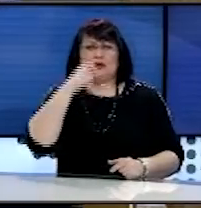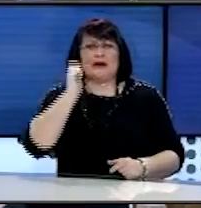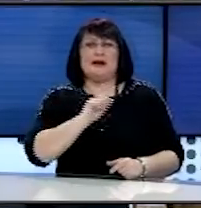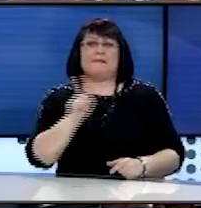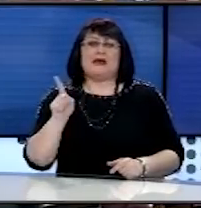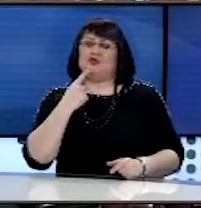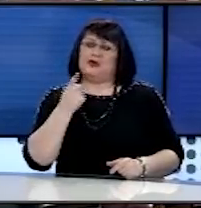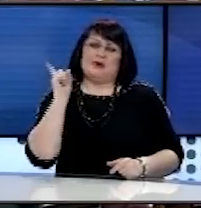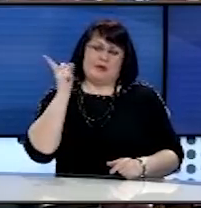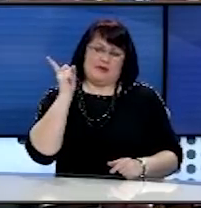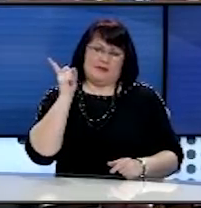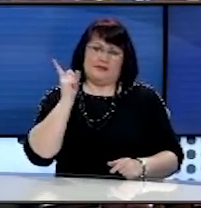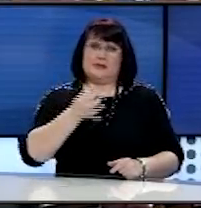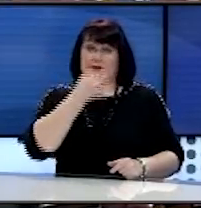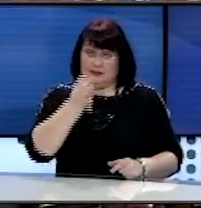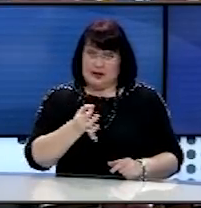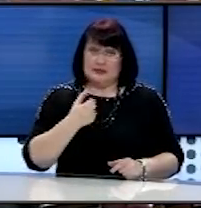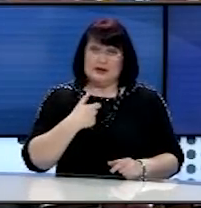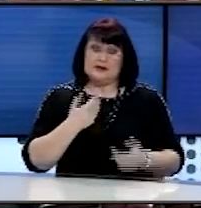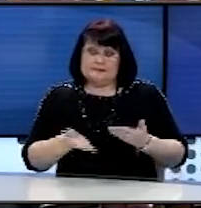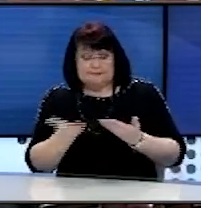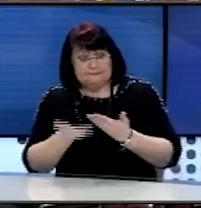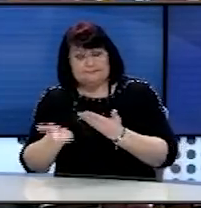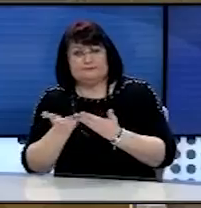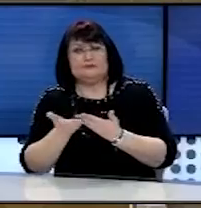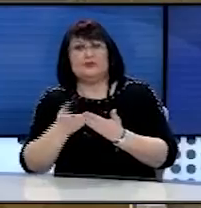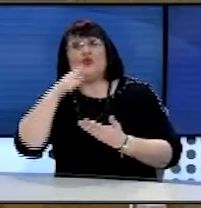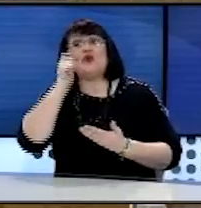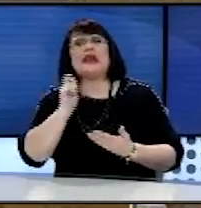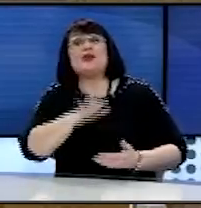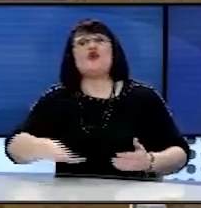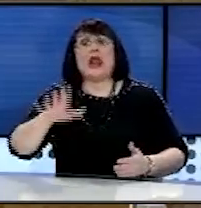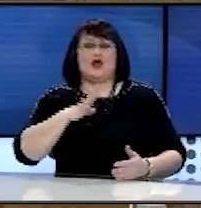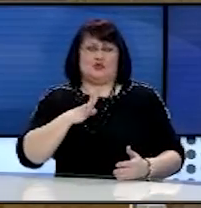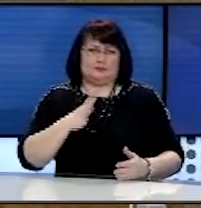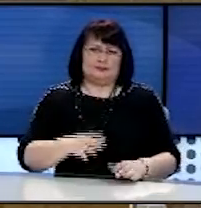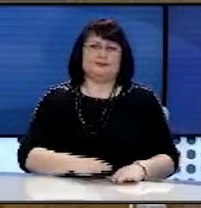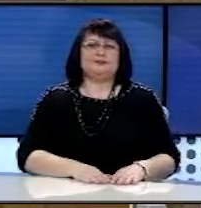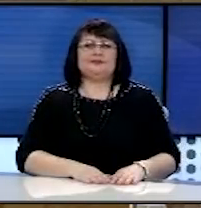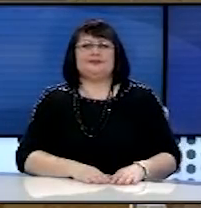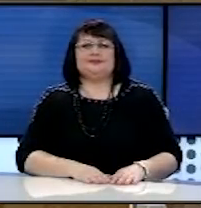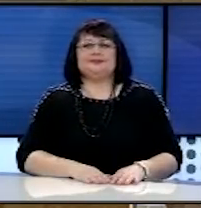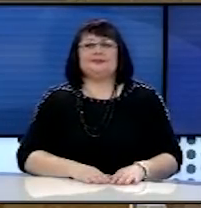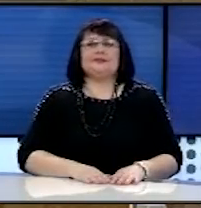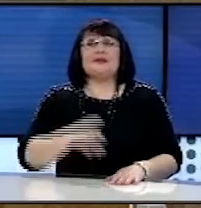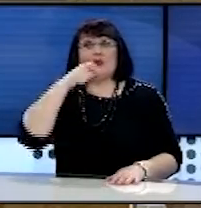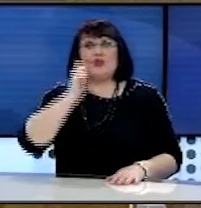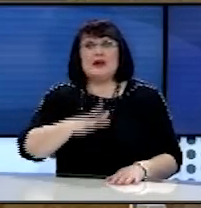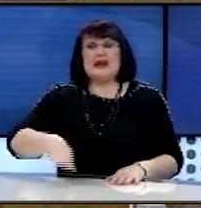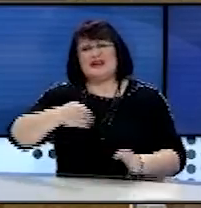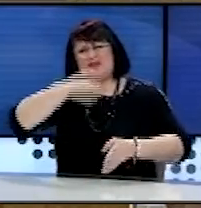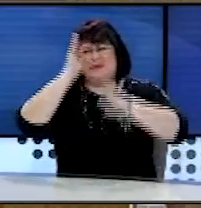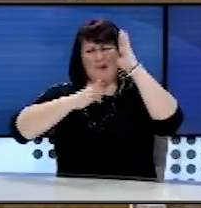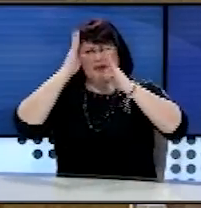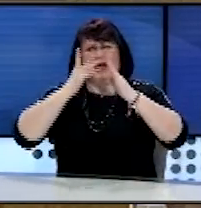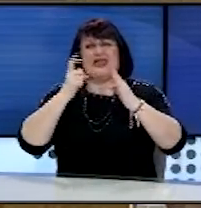Ουκρανία και εξέφρασε την αλληλεγγύη του στον ουκρανικό λαό. Ένα λαό που πληρώνει εδώ και